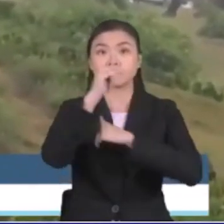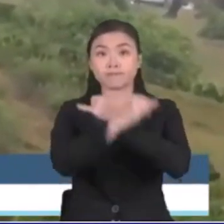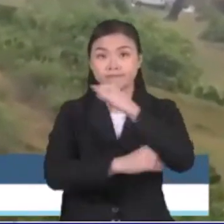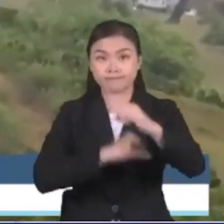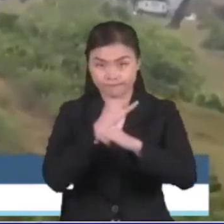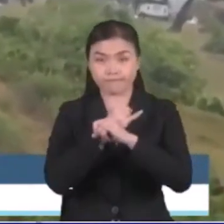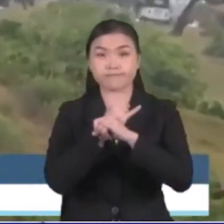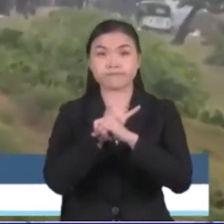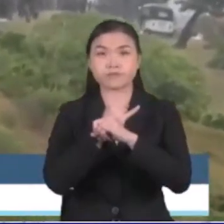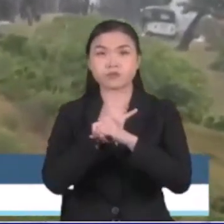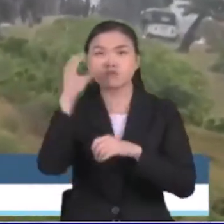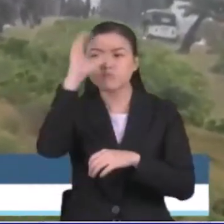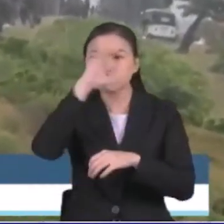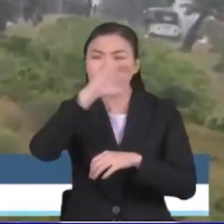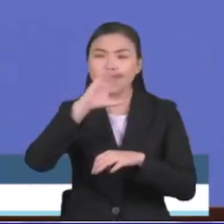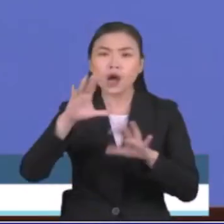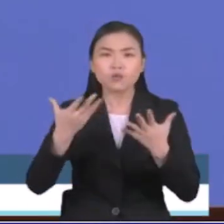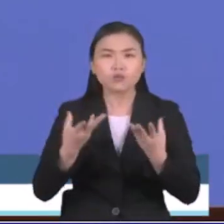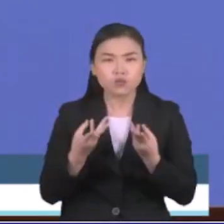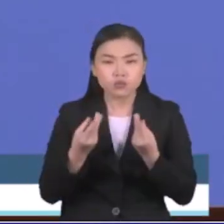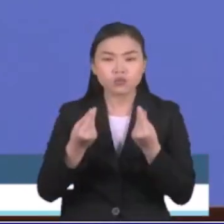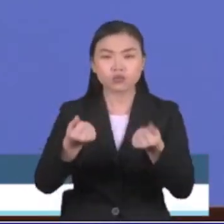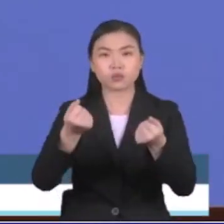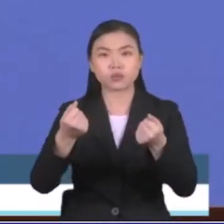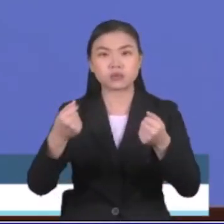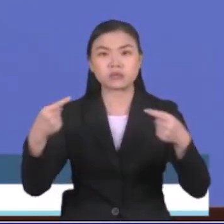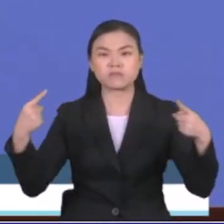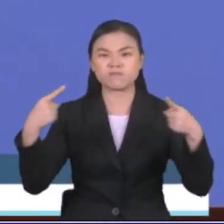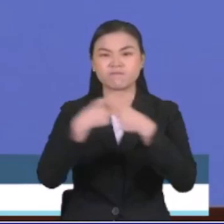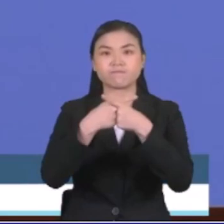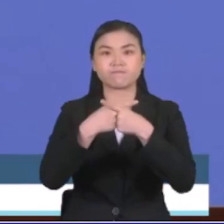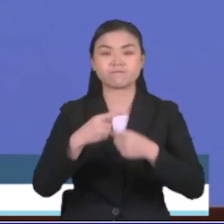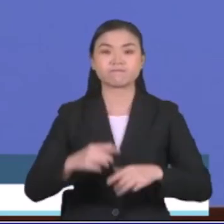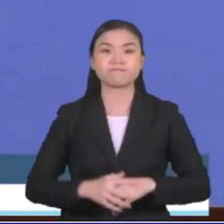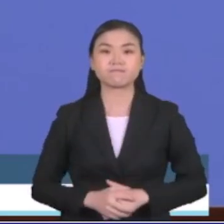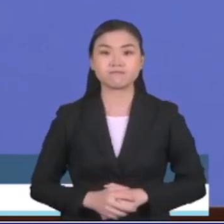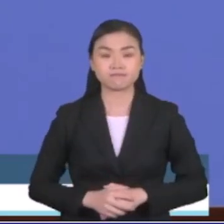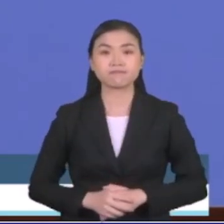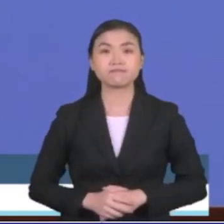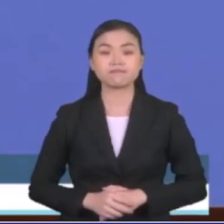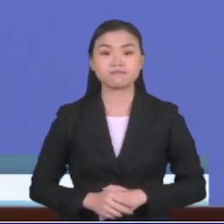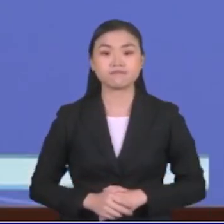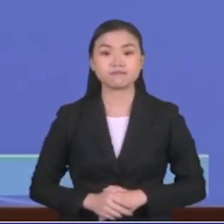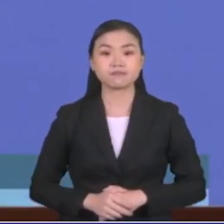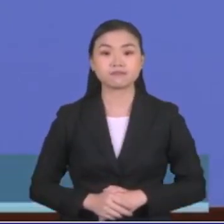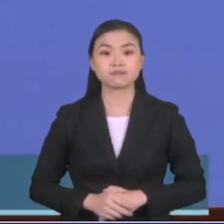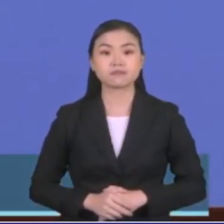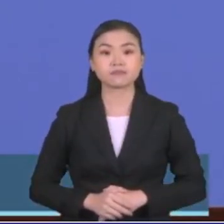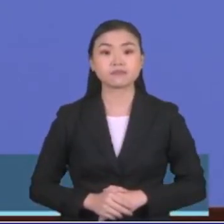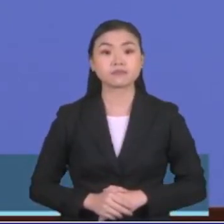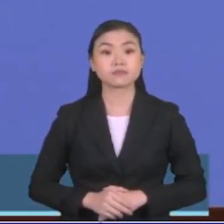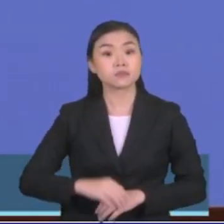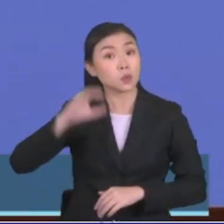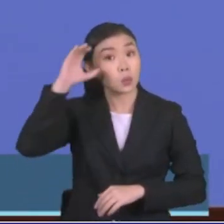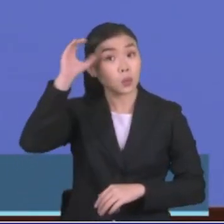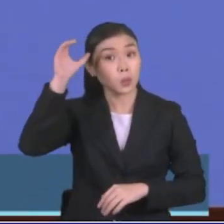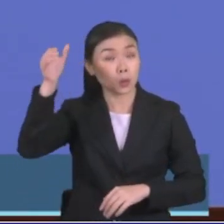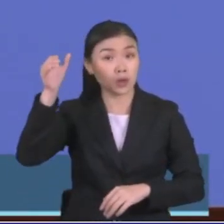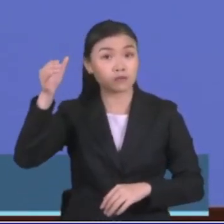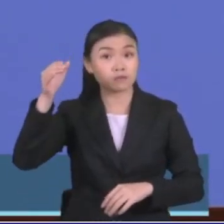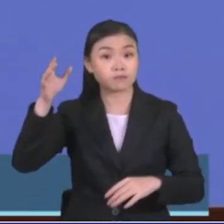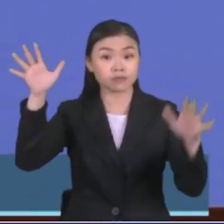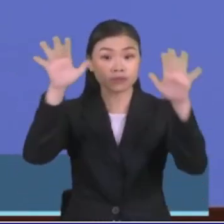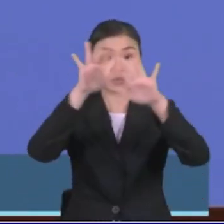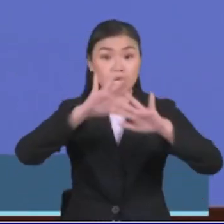antarabangsa untuk mencari penyelesaian dalam konflik negara itu. This is a concept that places ASEAN at